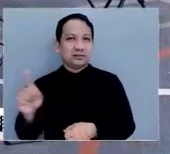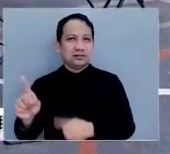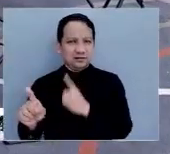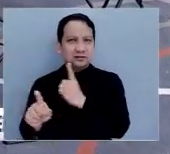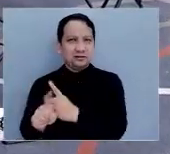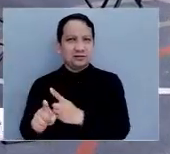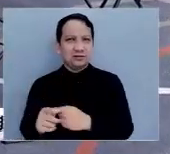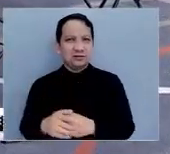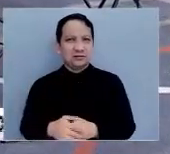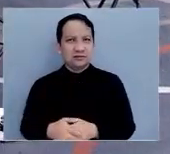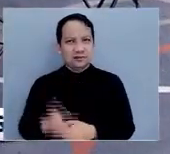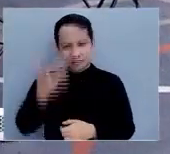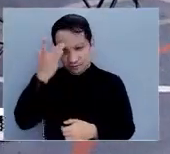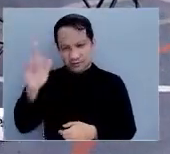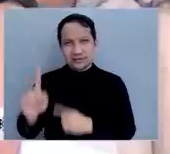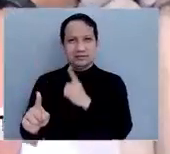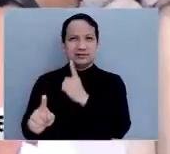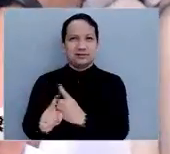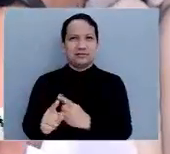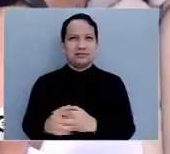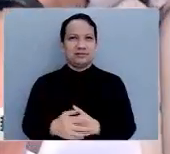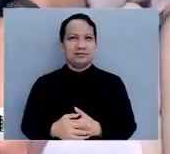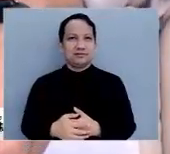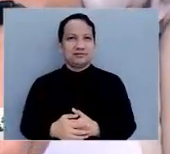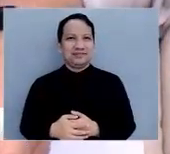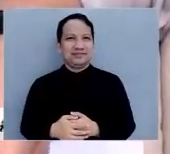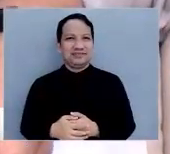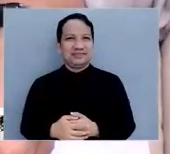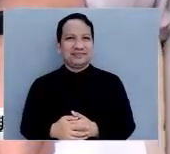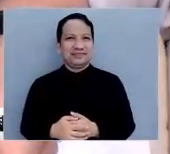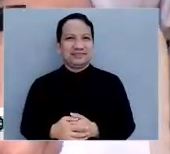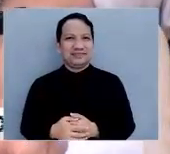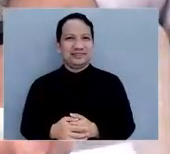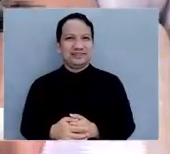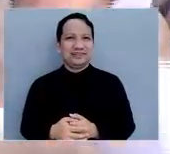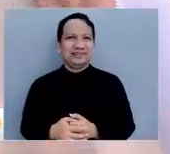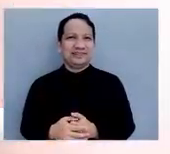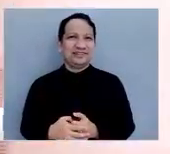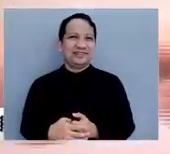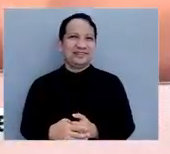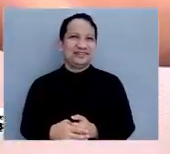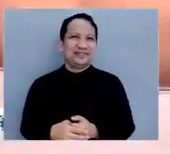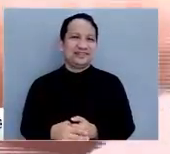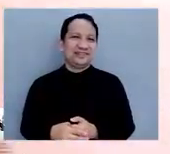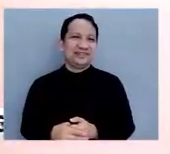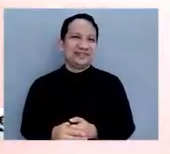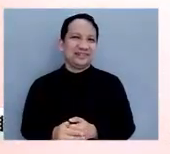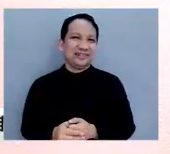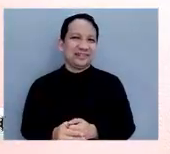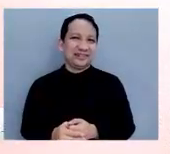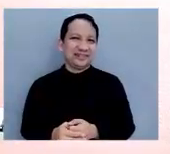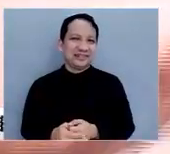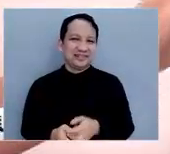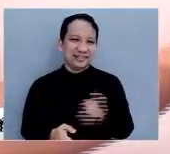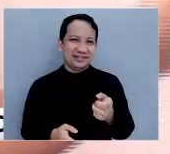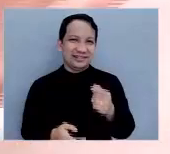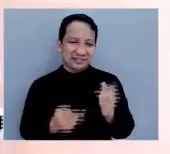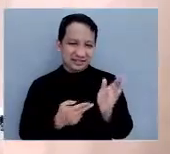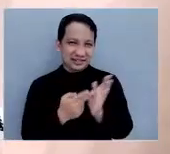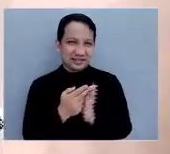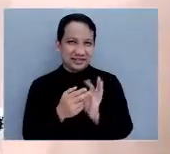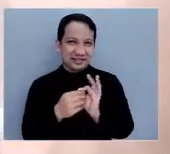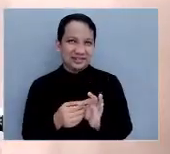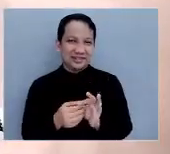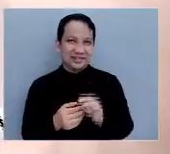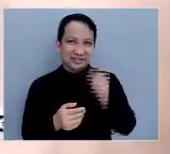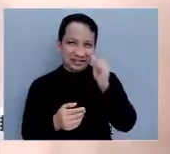Tama. Ang galing ni Justin! Ang galing! Ay, nako! Maraming salamat sa inyo, sa inyong dalawa for being so honest. And syempre kay